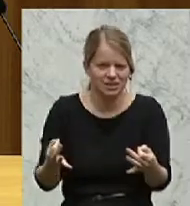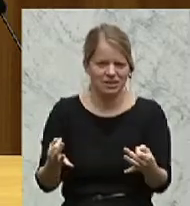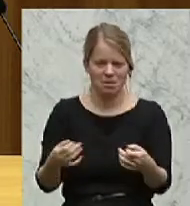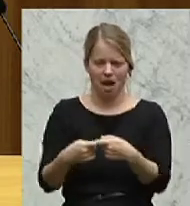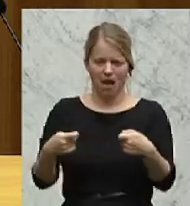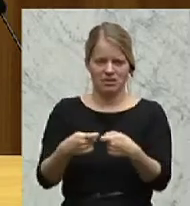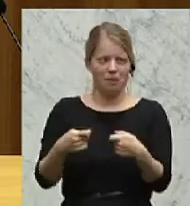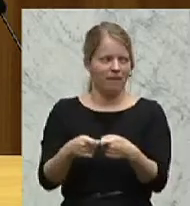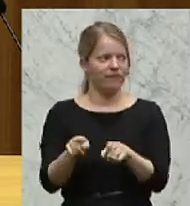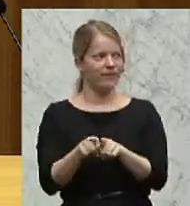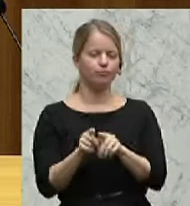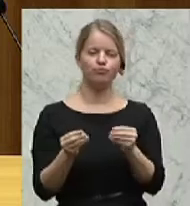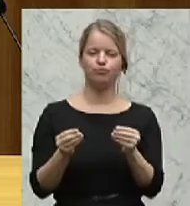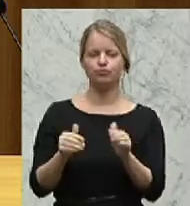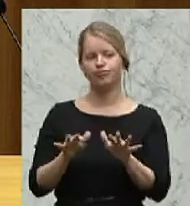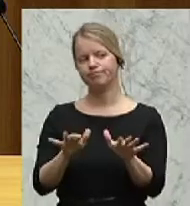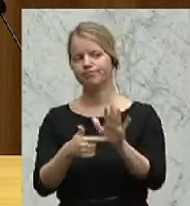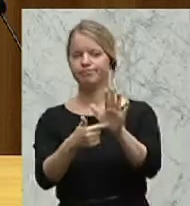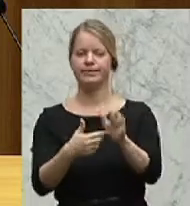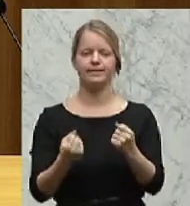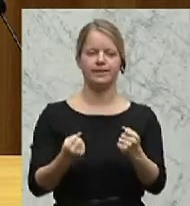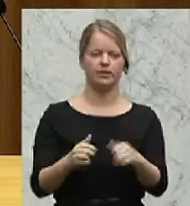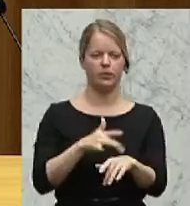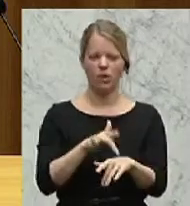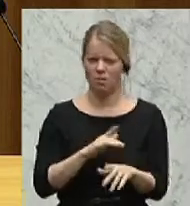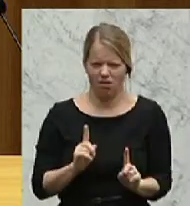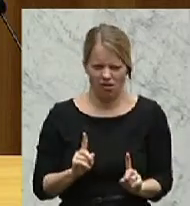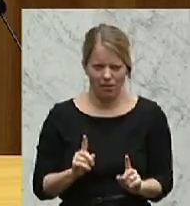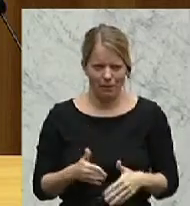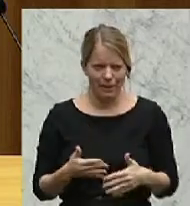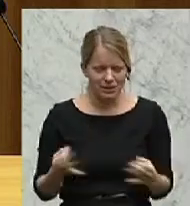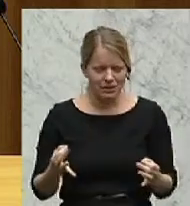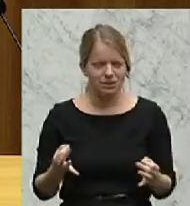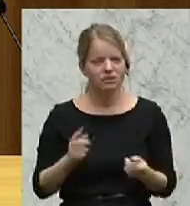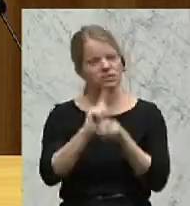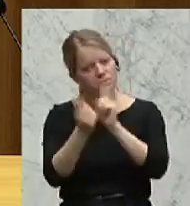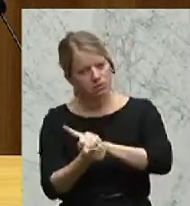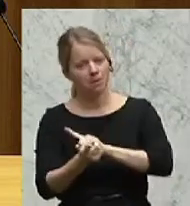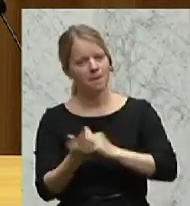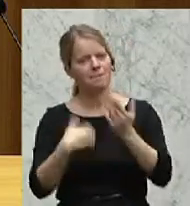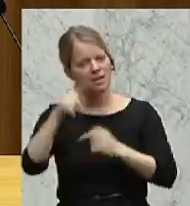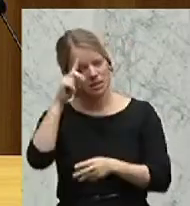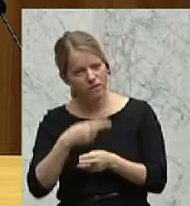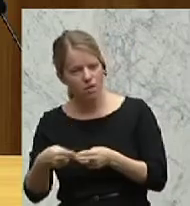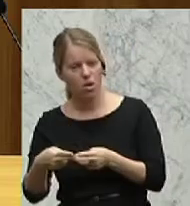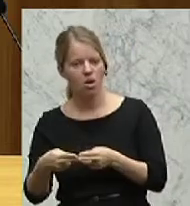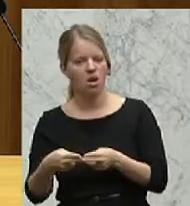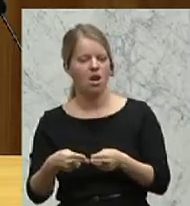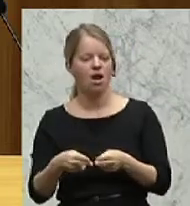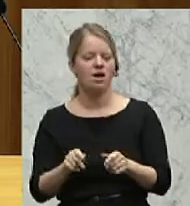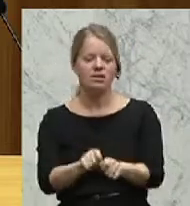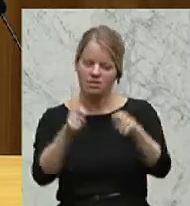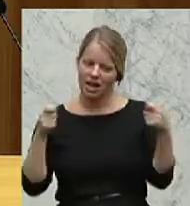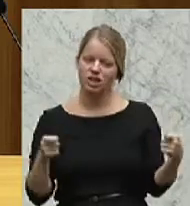Maßnahmen, um ein Sicherheitsgefühl zu gewährleisten. Sinnvoller wäre es, und das steht in der Zeit, die